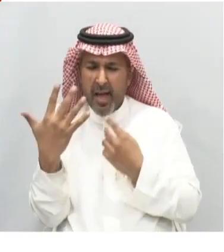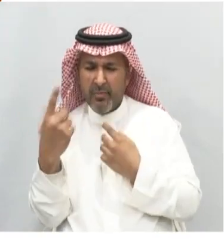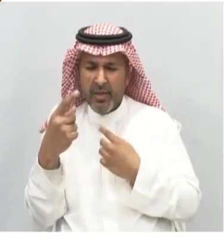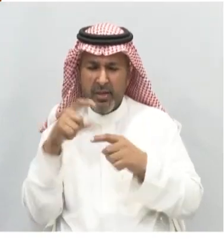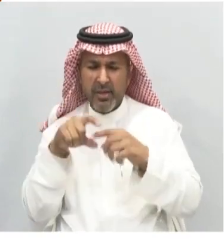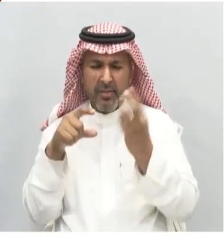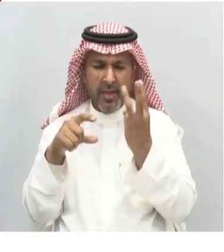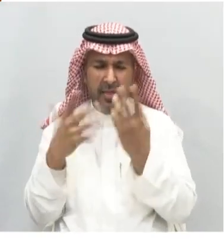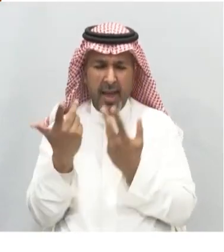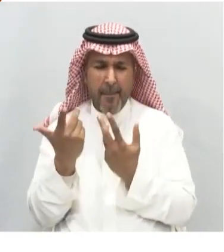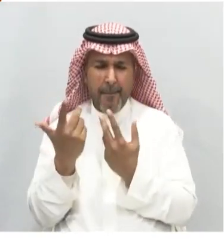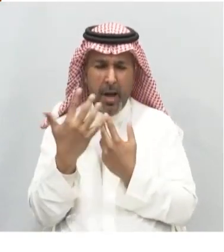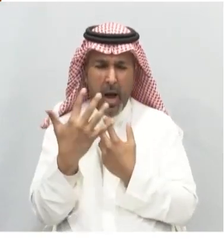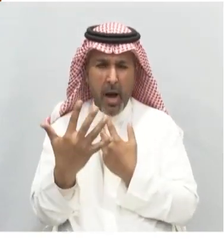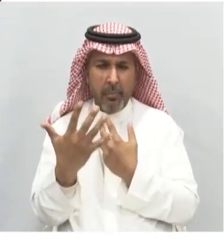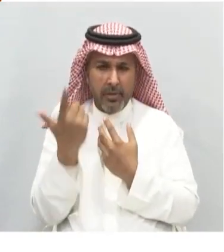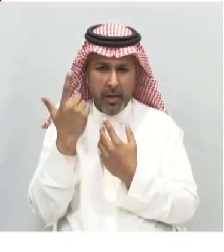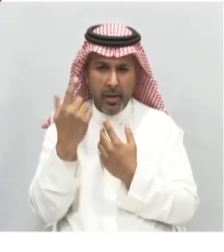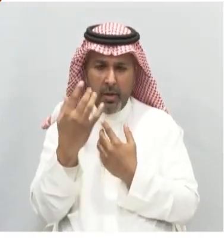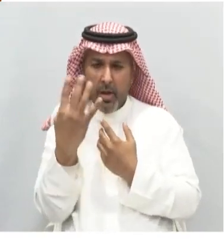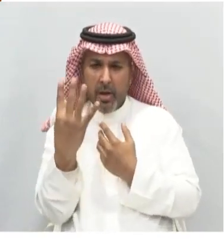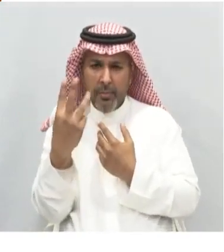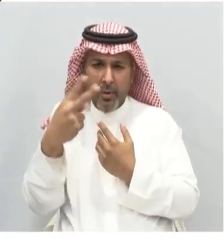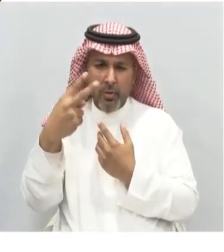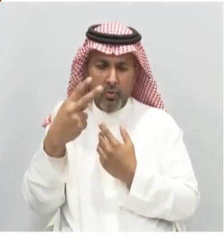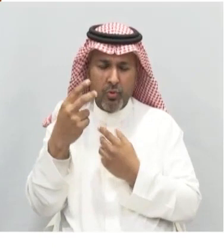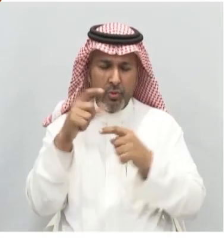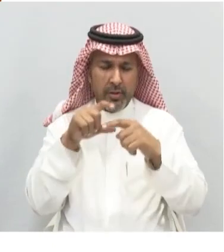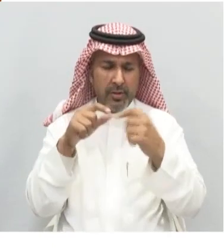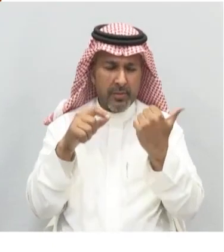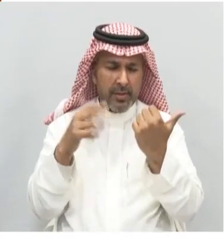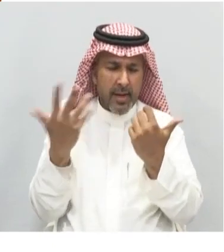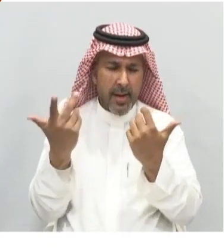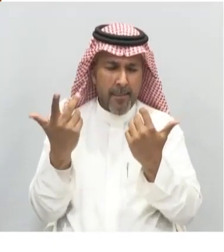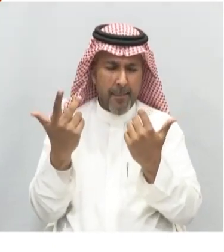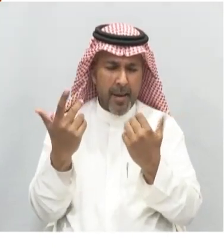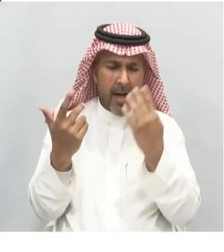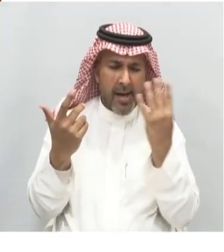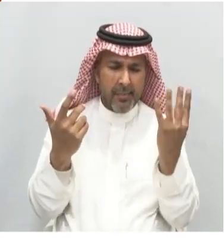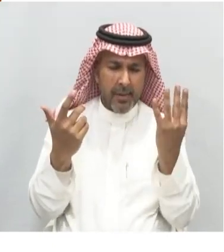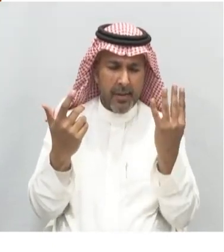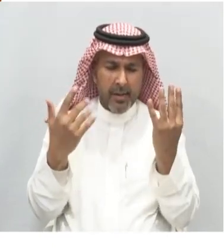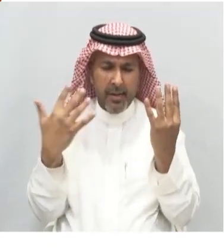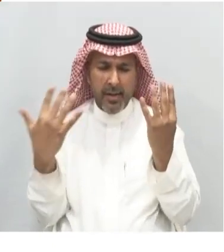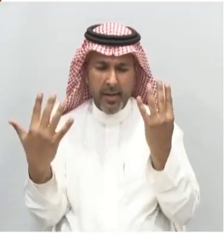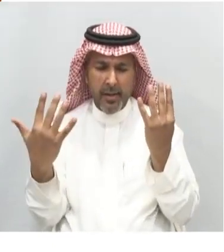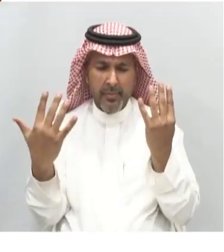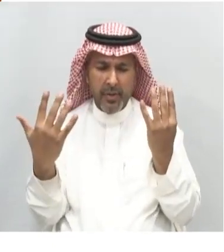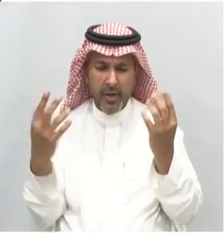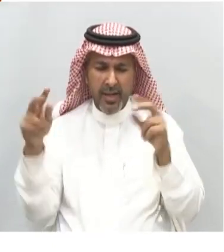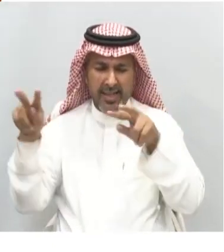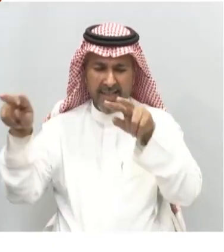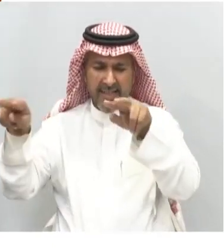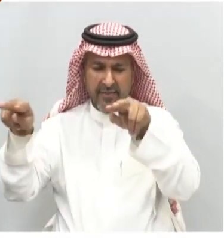نقول خمسه صح ولا لا يا ابطال و 24 تقسيم 6 ستكون الاجابه اربعه وهنا ابنائي